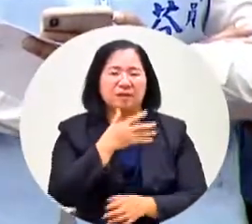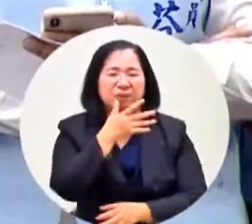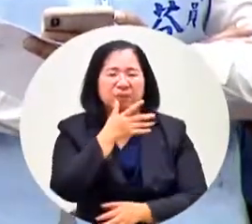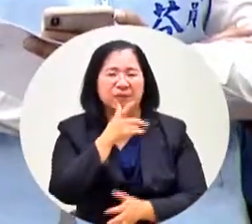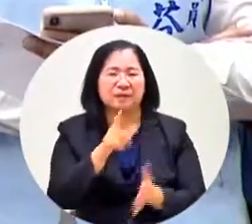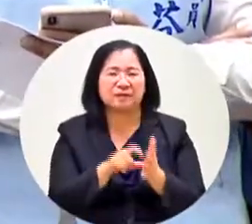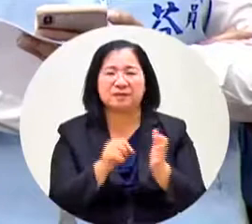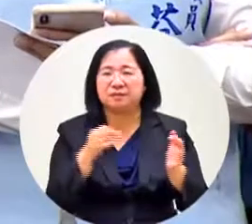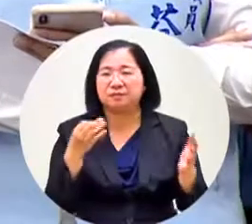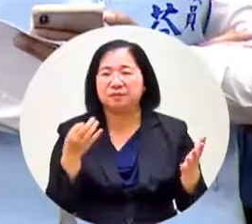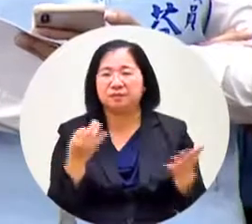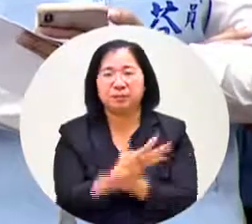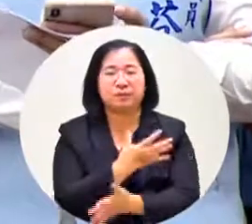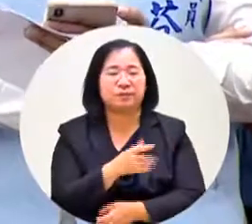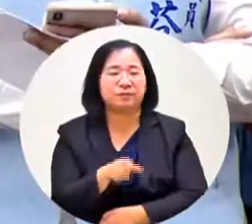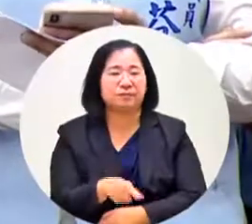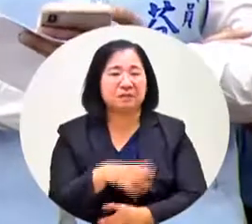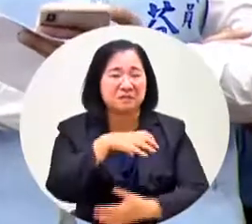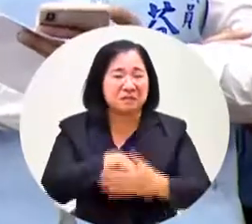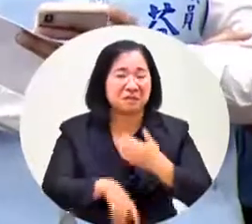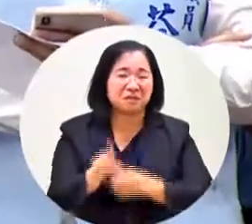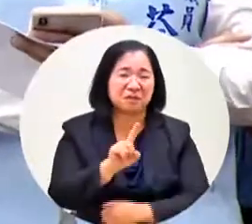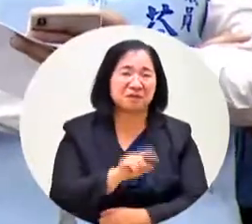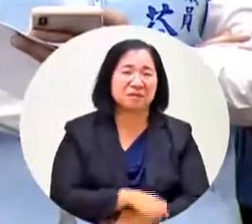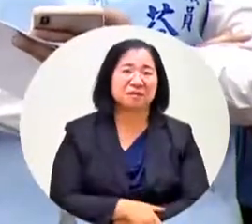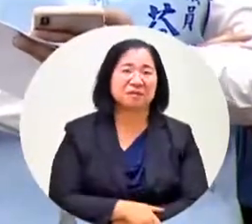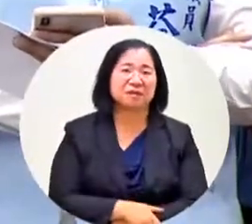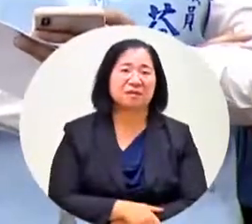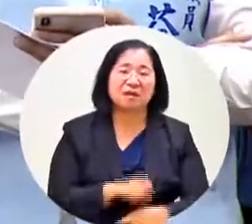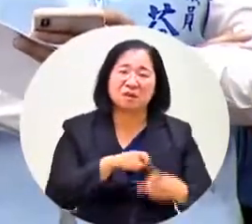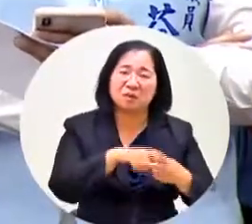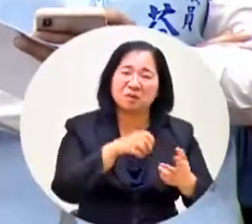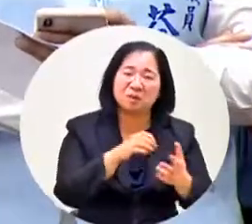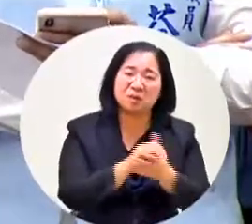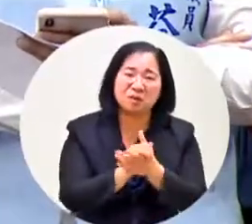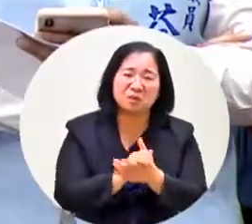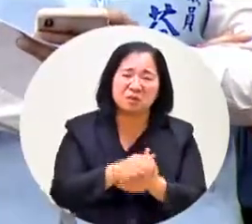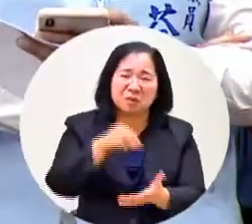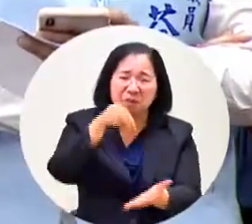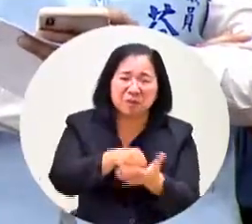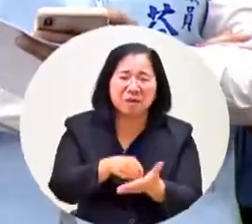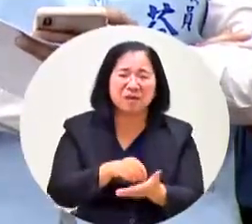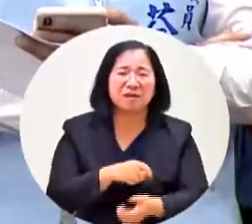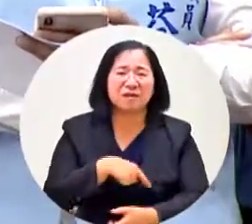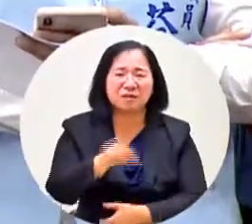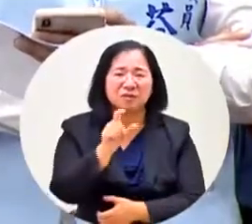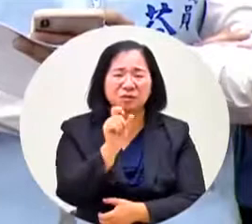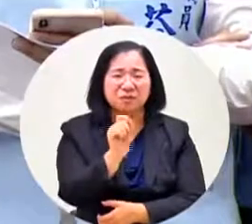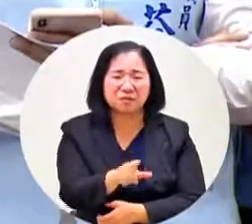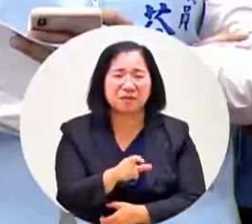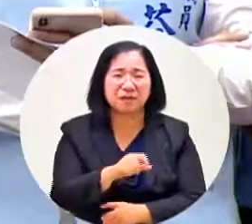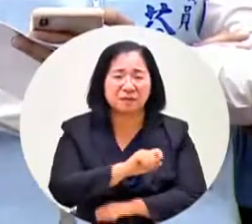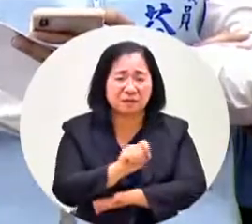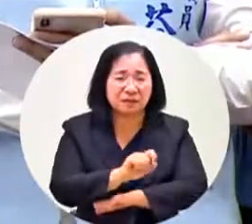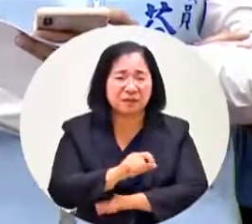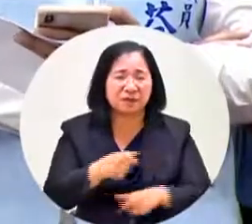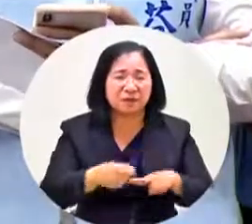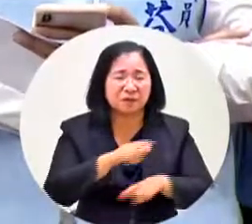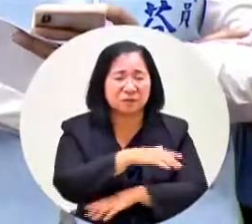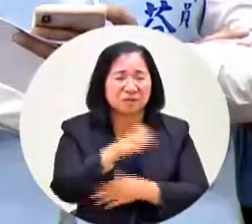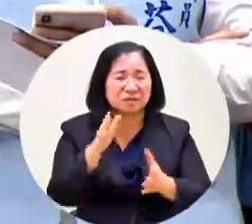组两个专案小组。调查啥话？性不安。调查啥话？气爆的善款。我